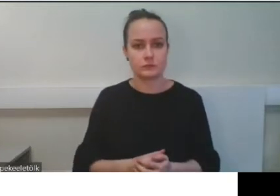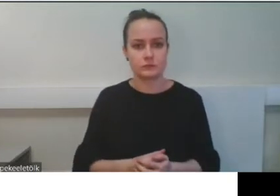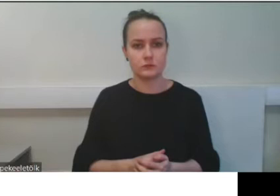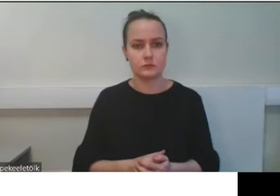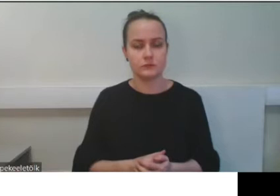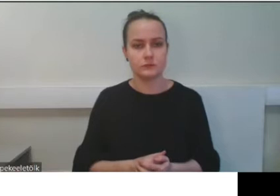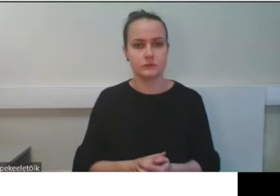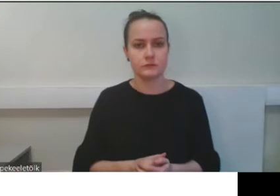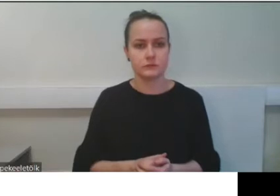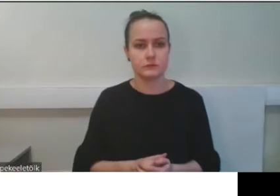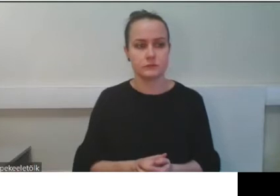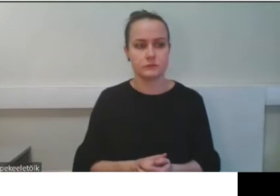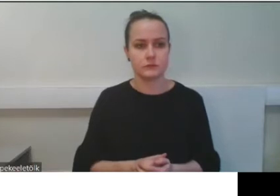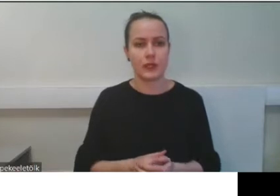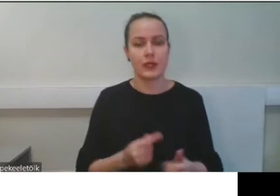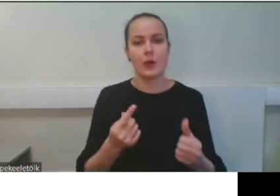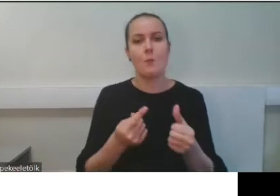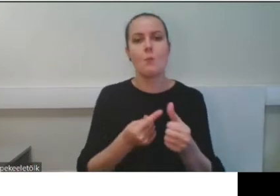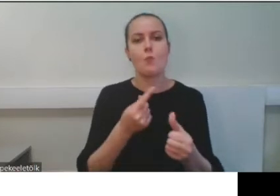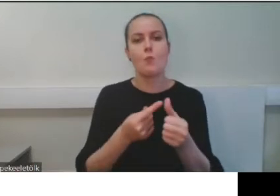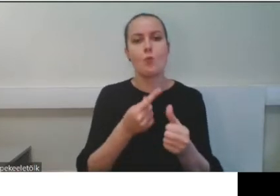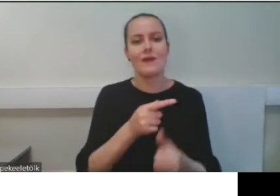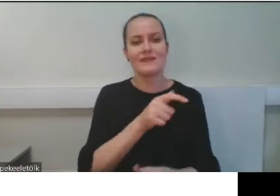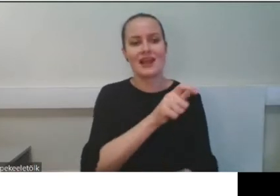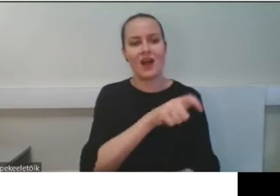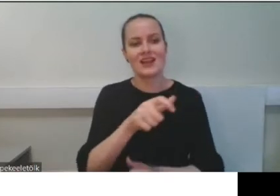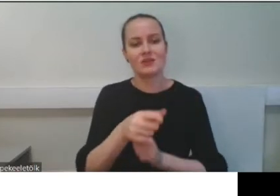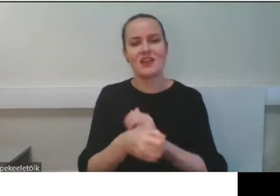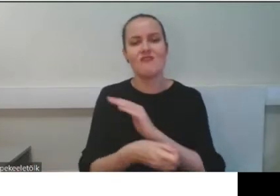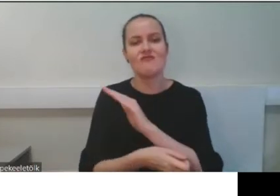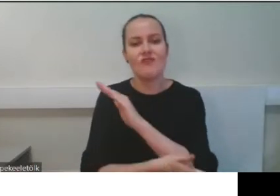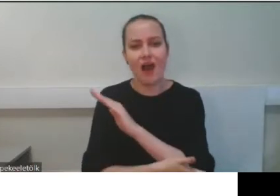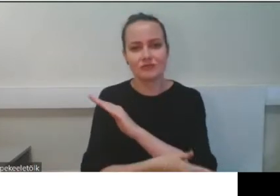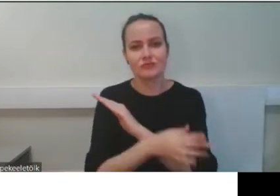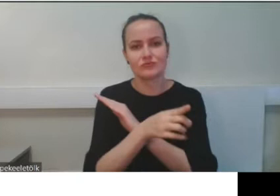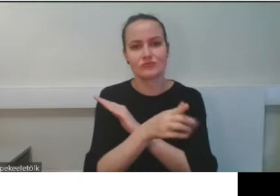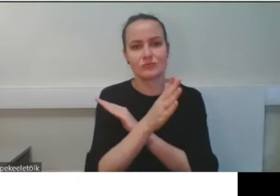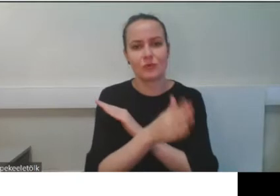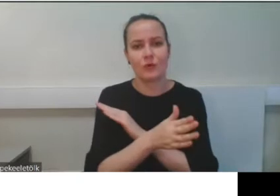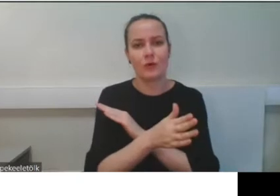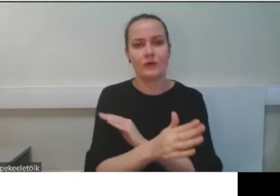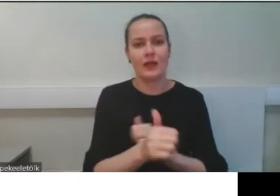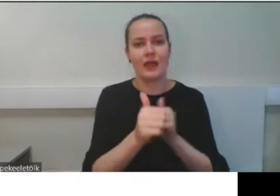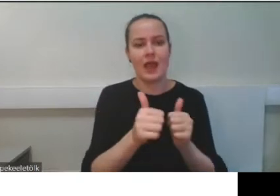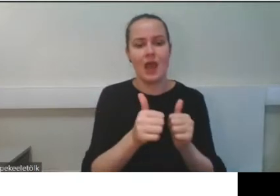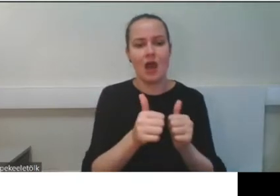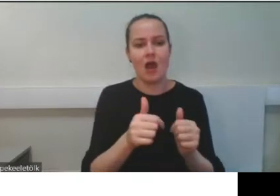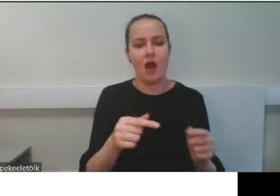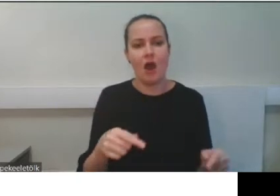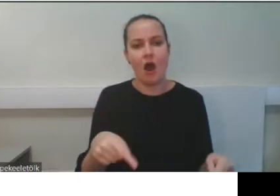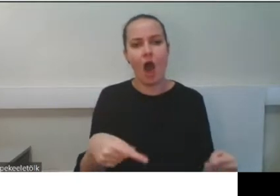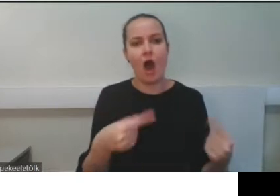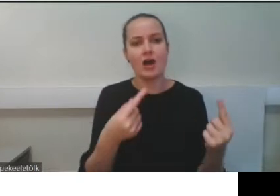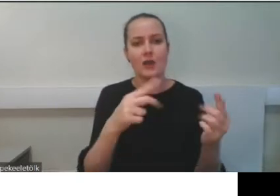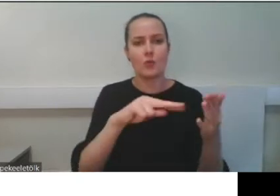Ja seda seetõttu, et need inimesi, kes uuringus on puudega ja vanuses 65 pluss